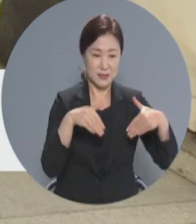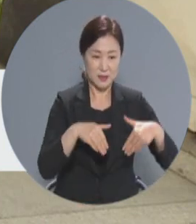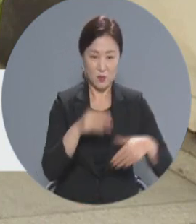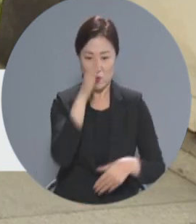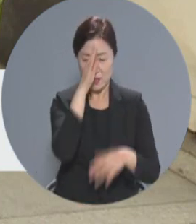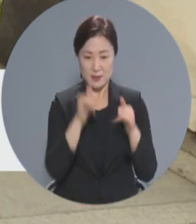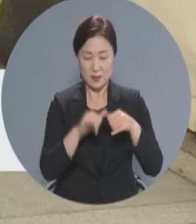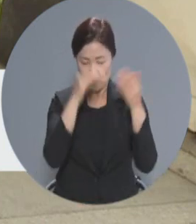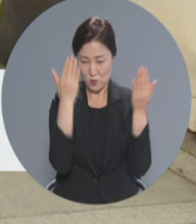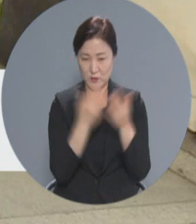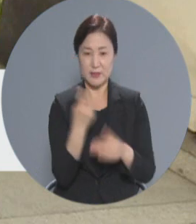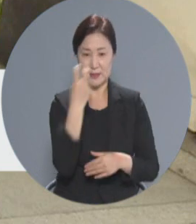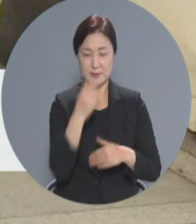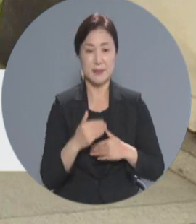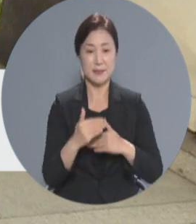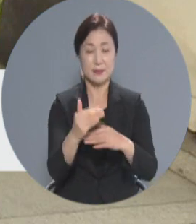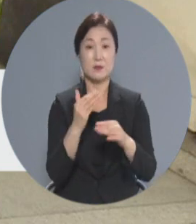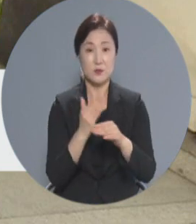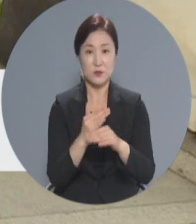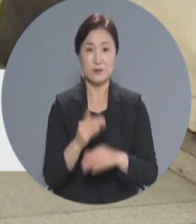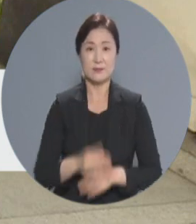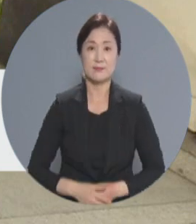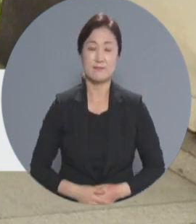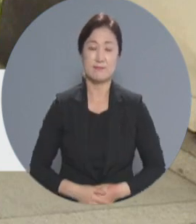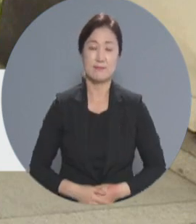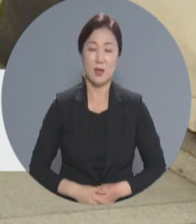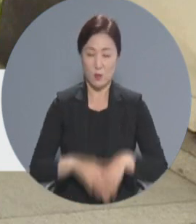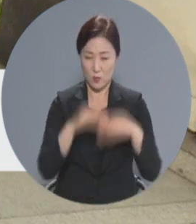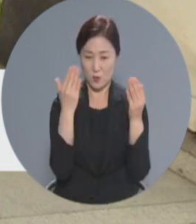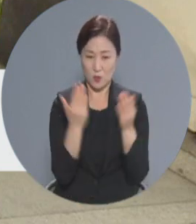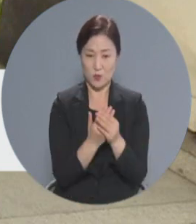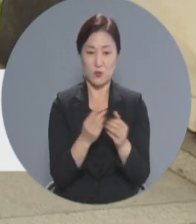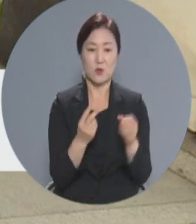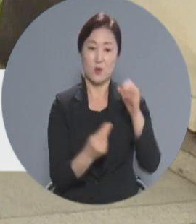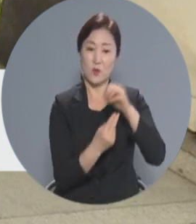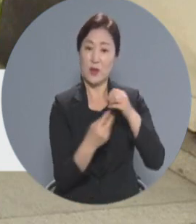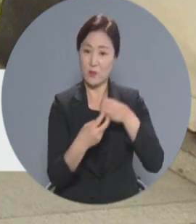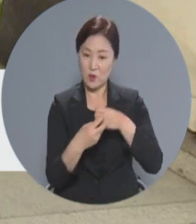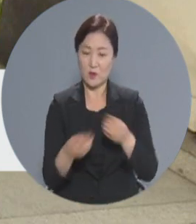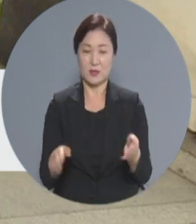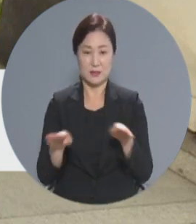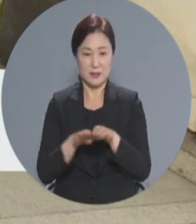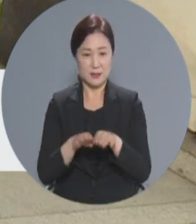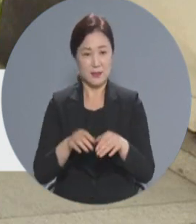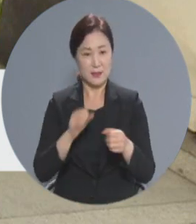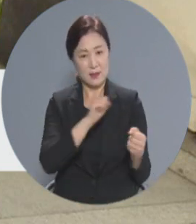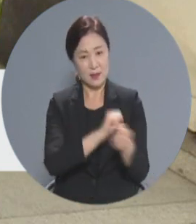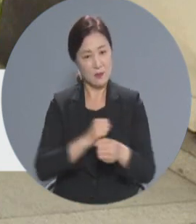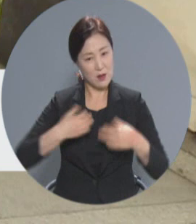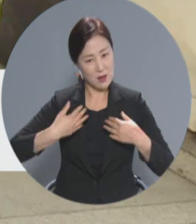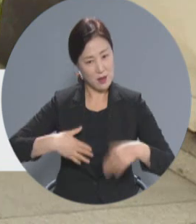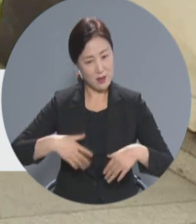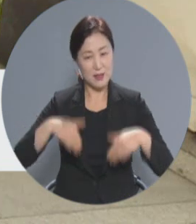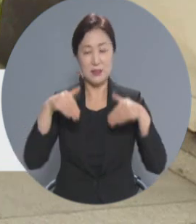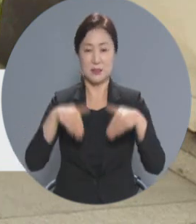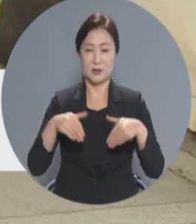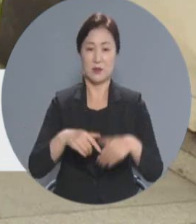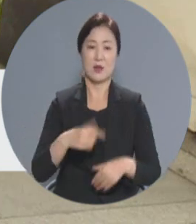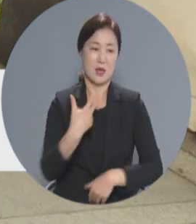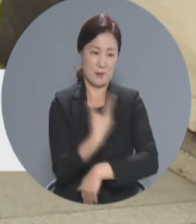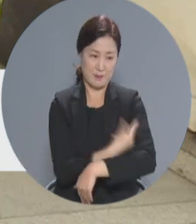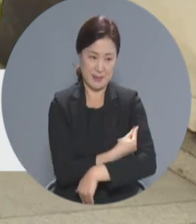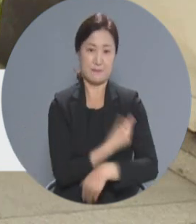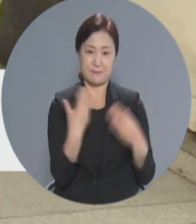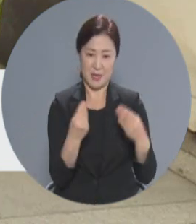대상으로 전수검사에 들어갔는데요. 한편 모든 요양병원과 시설 등 감염 취약시설에서 일하는 종사자는 백신 접종